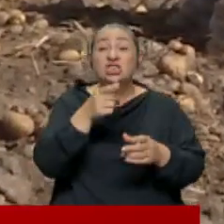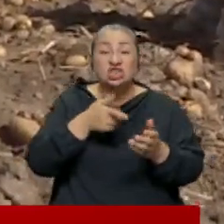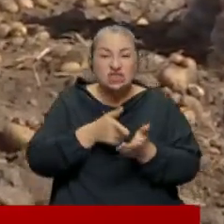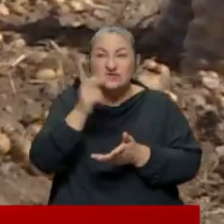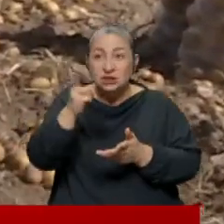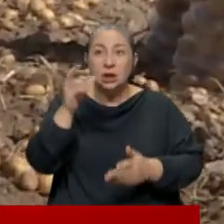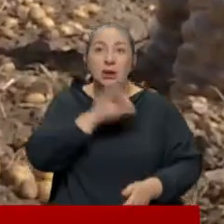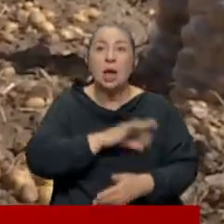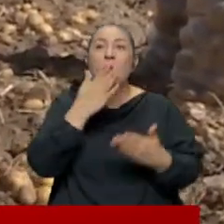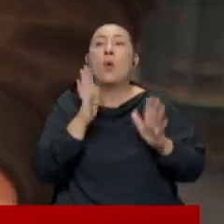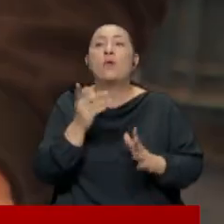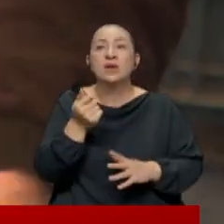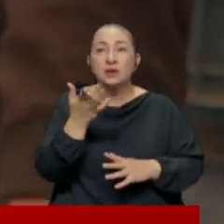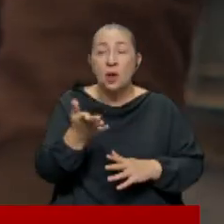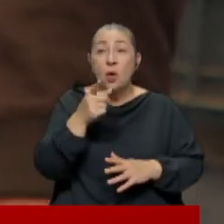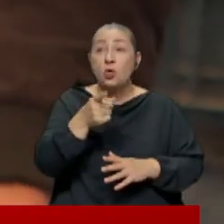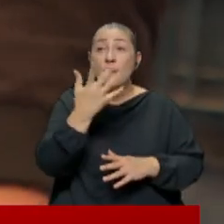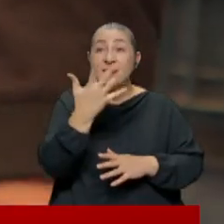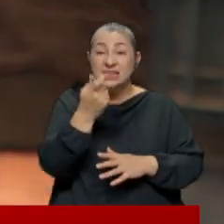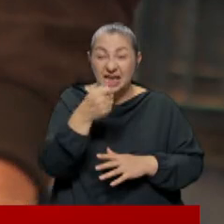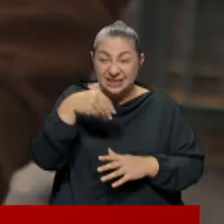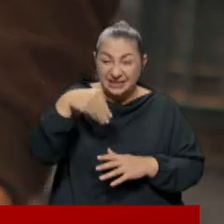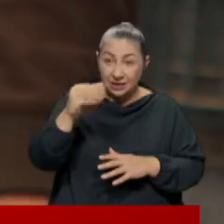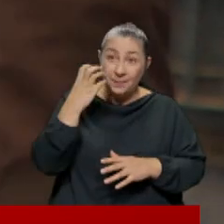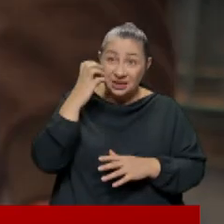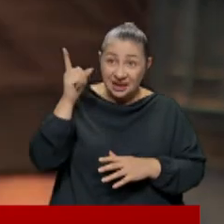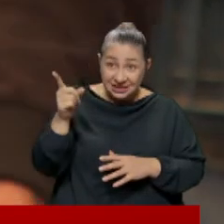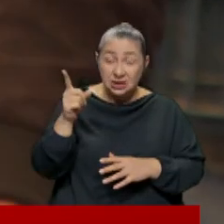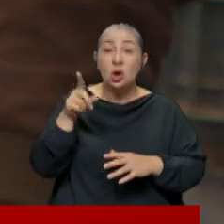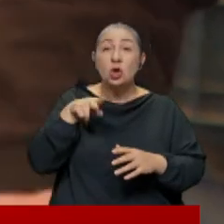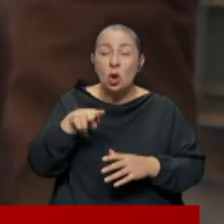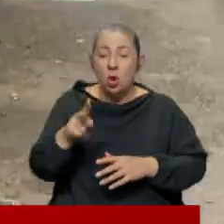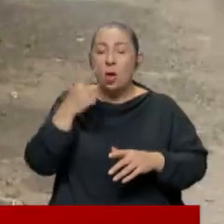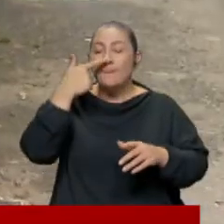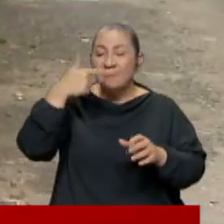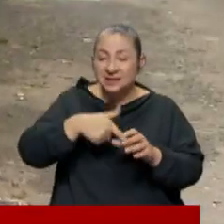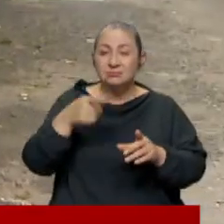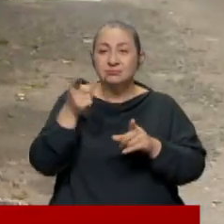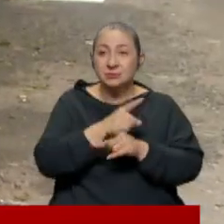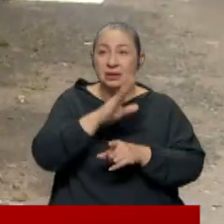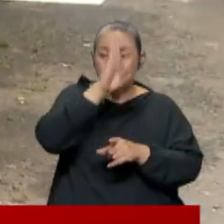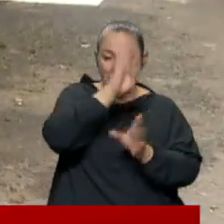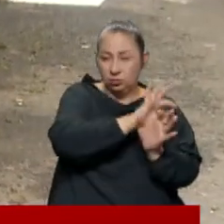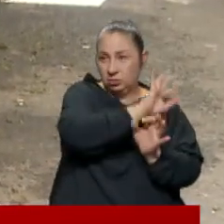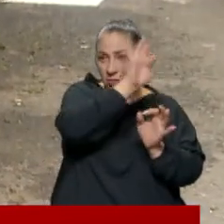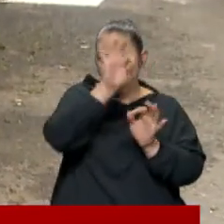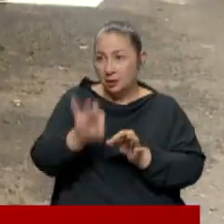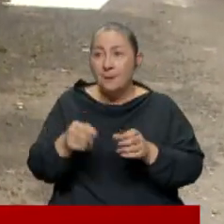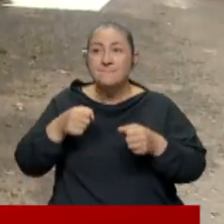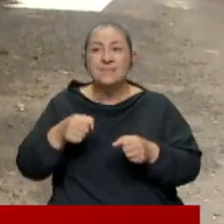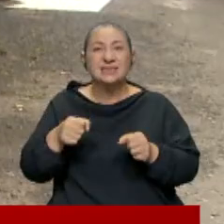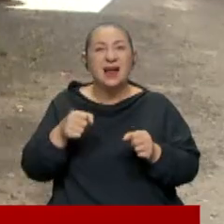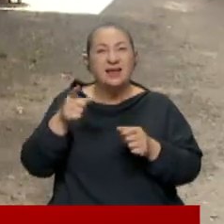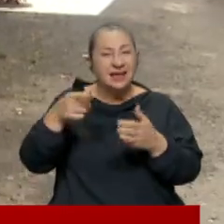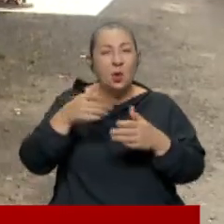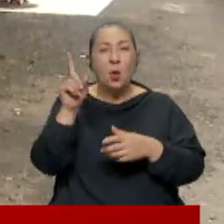de kâr edemiyor bu fiyattan. Onun 5 liraya sattığı patates yol, akaryakıt derken İstanbul'a pazar tezgahına gelene